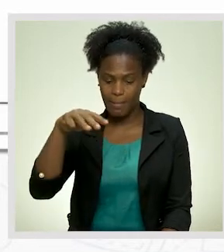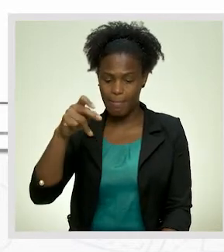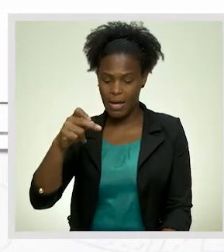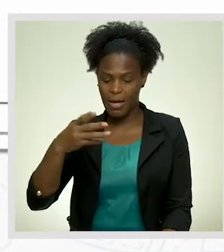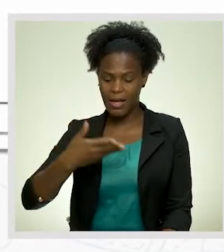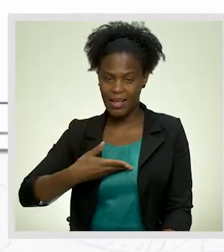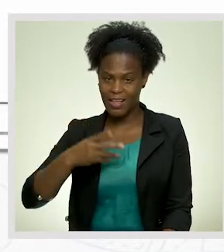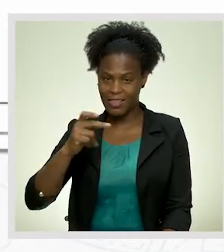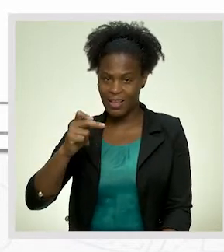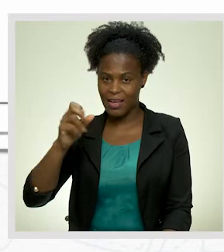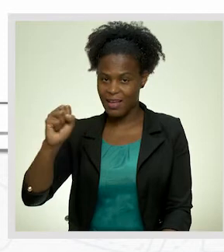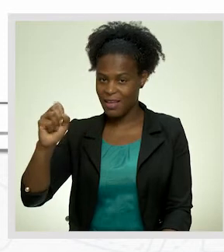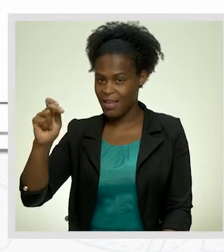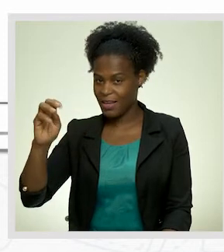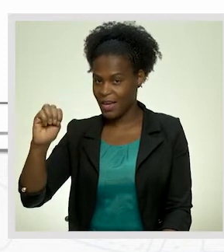Madagascar,